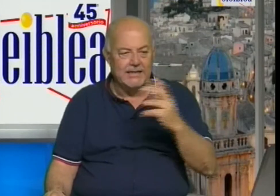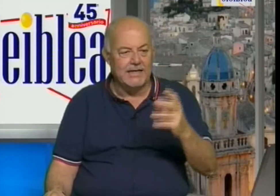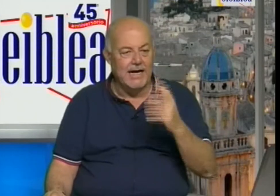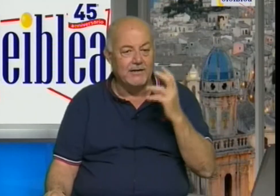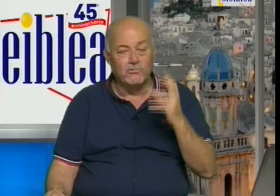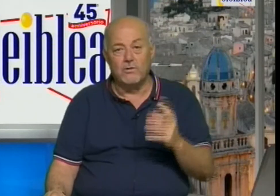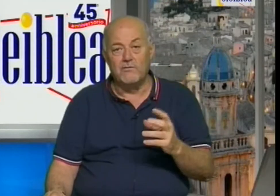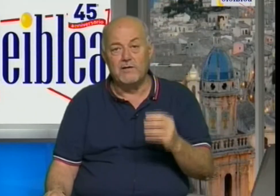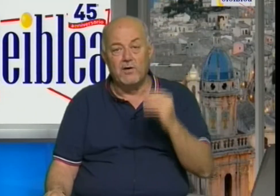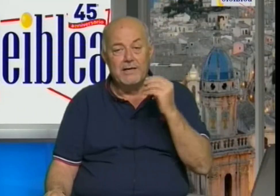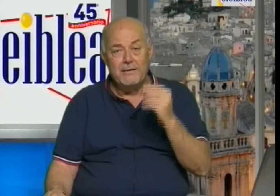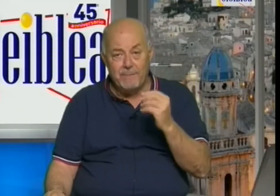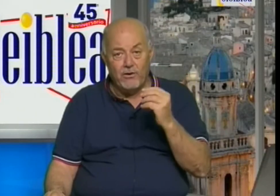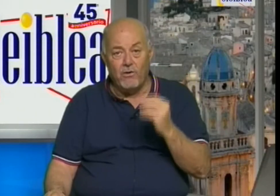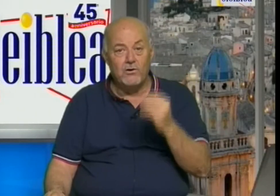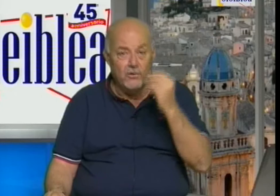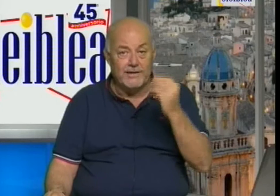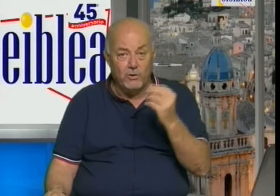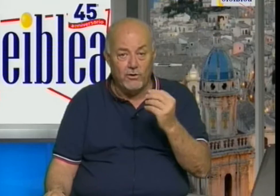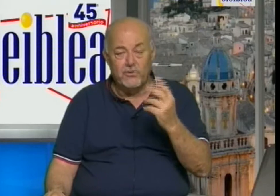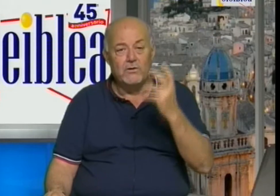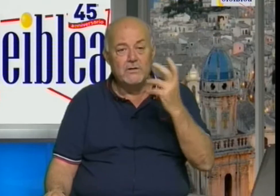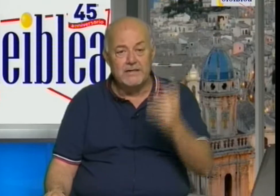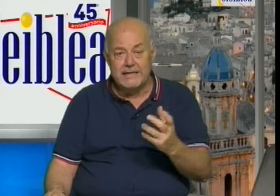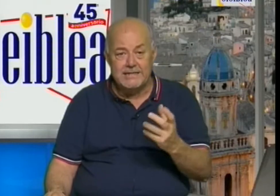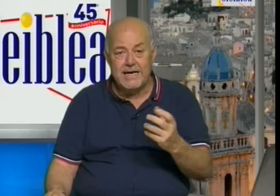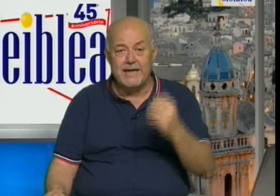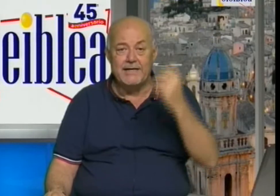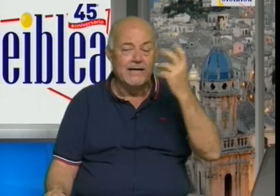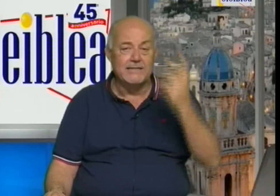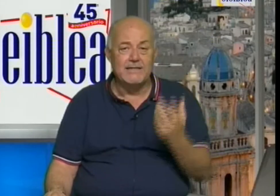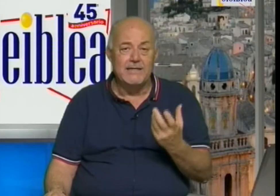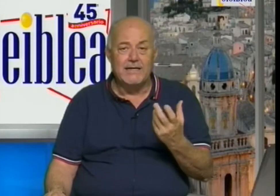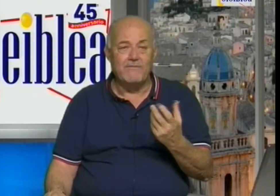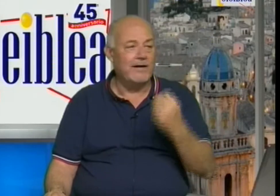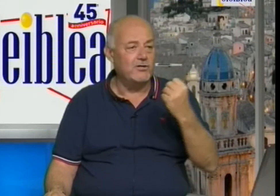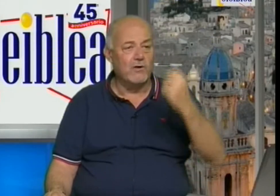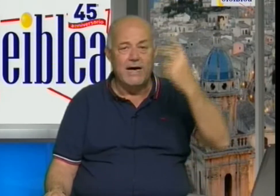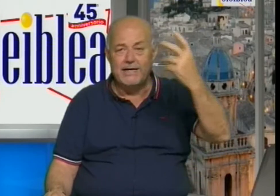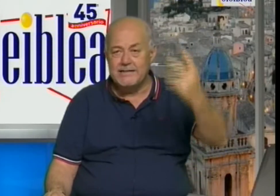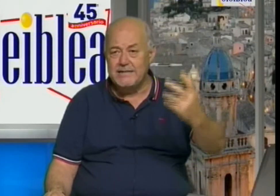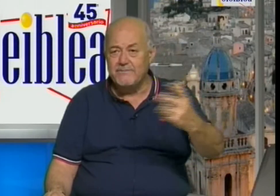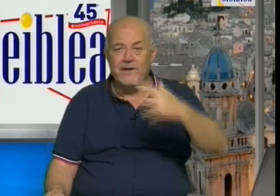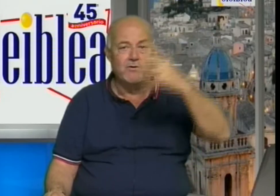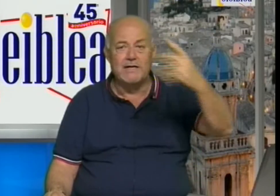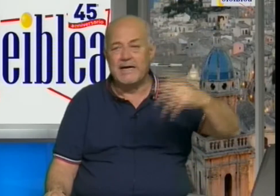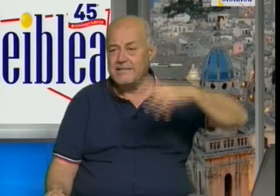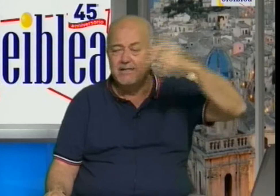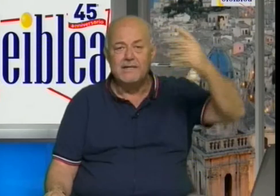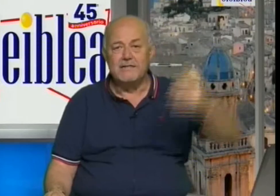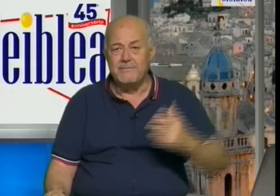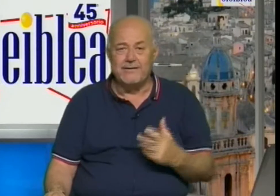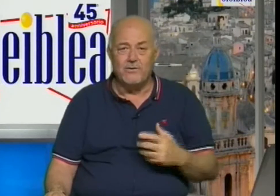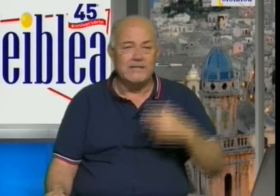essere criticati, tutto quello che volete voi, però l'oratorio, i salesiani, i ragazzi che vanno a giocare, che si fanno il